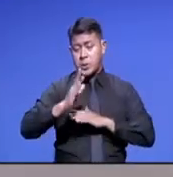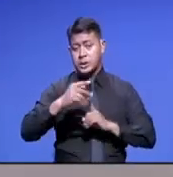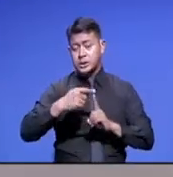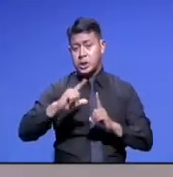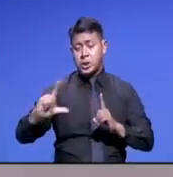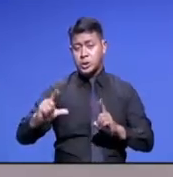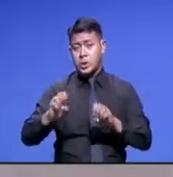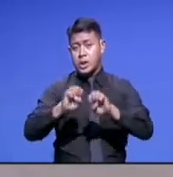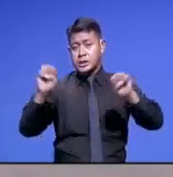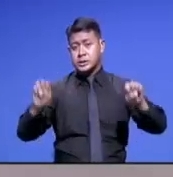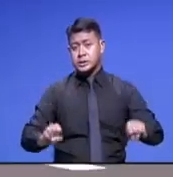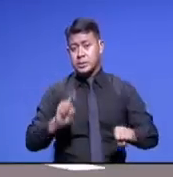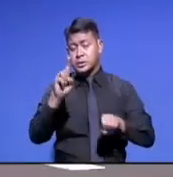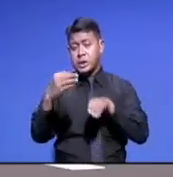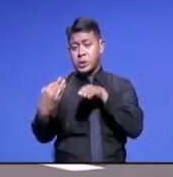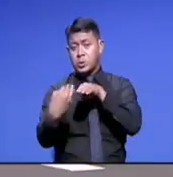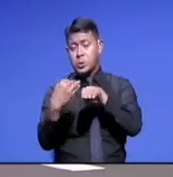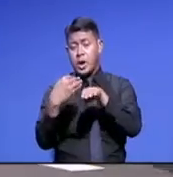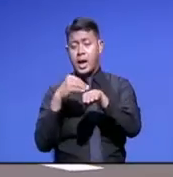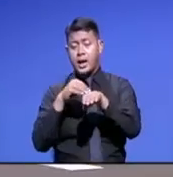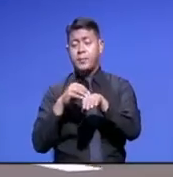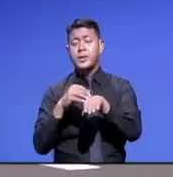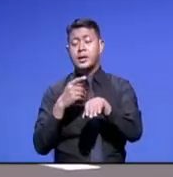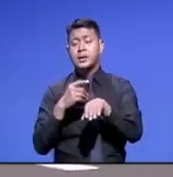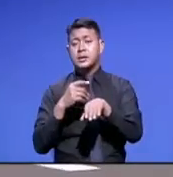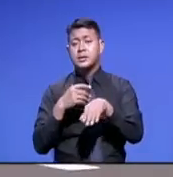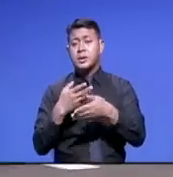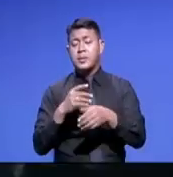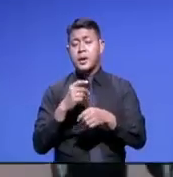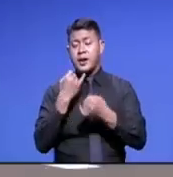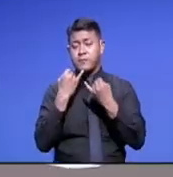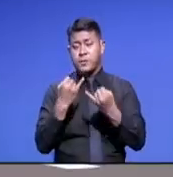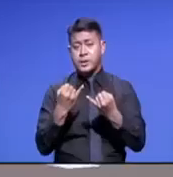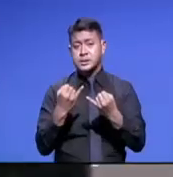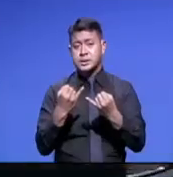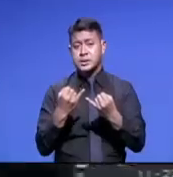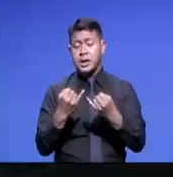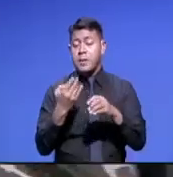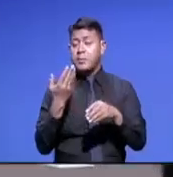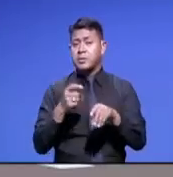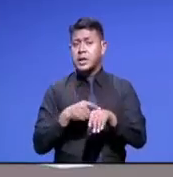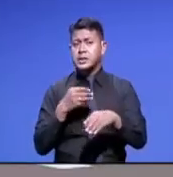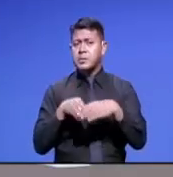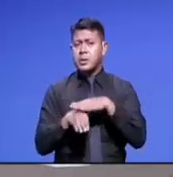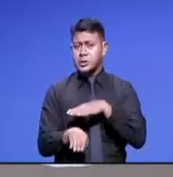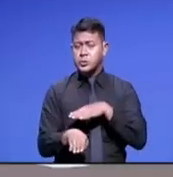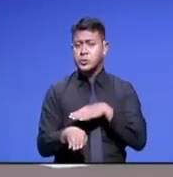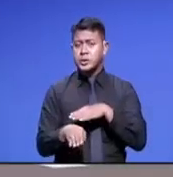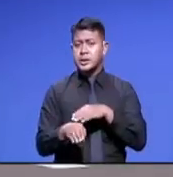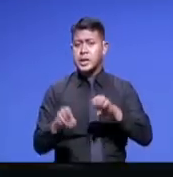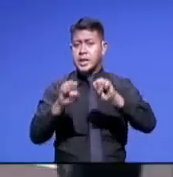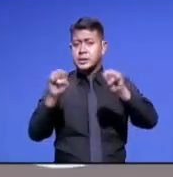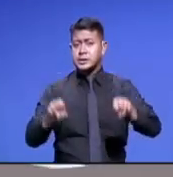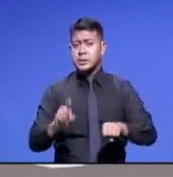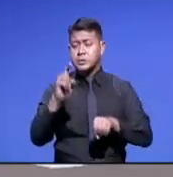ataupun sistem one way sendiri, saya akan menceritakan bagaimana kondisi ataupun pengalaman saya tadi. Ketika memasuki area sistem satu arah di sini,